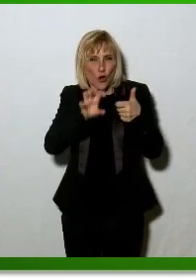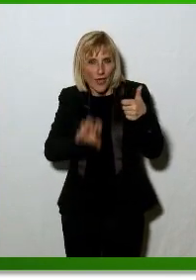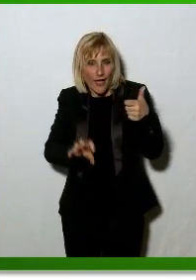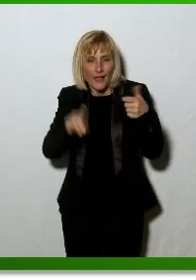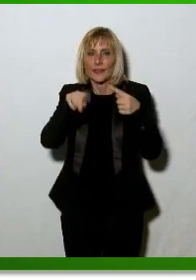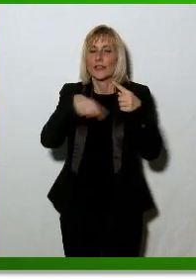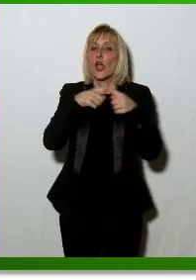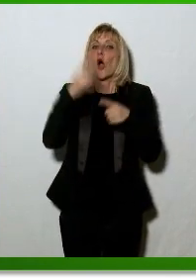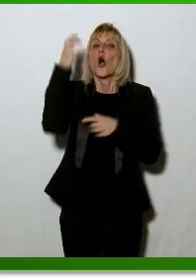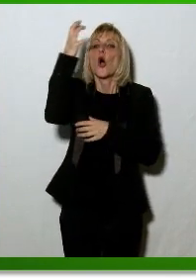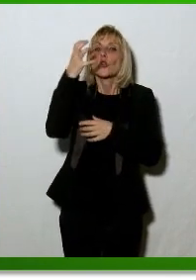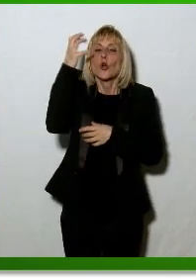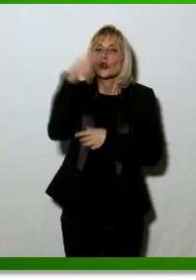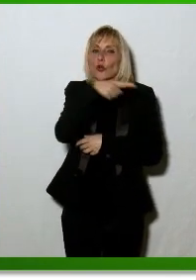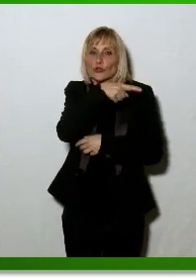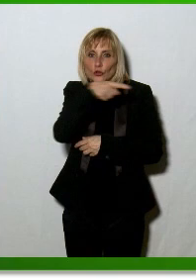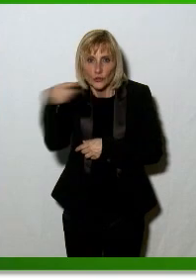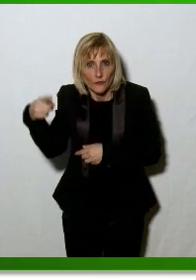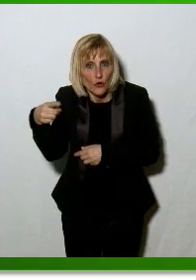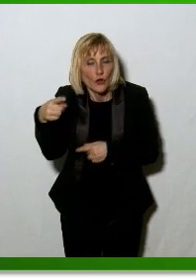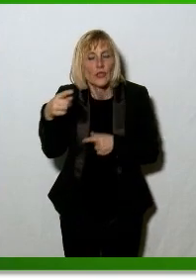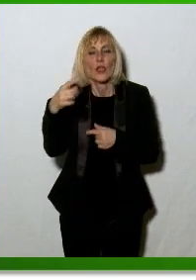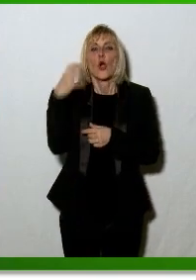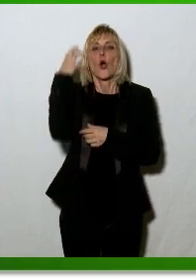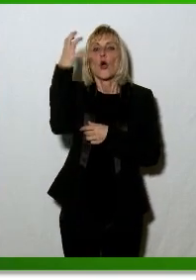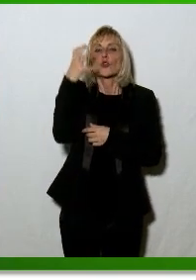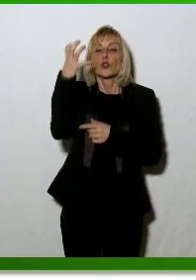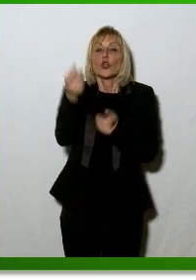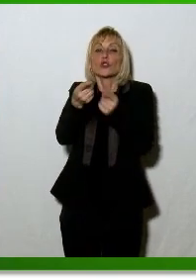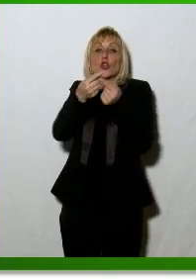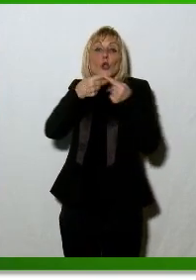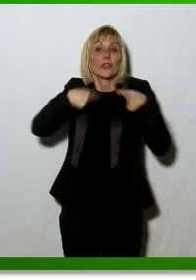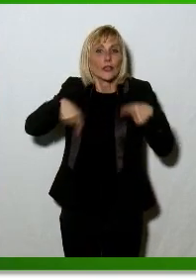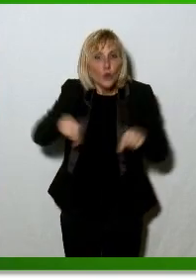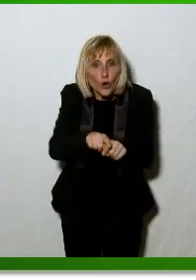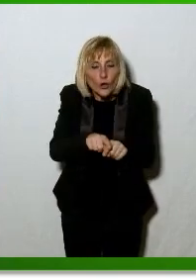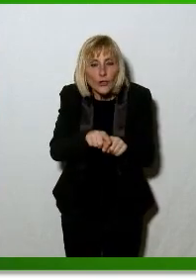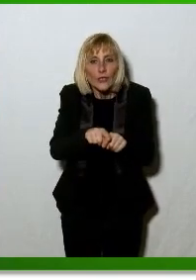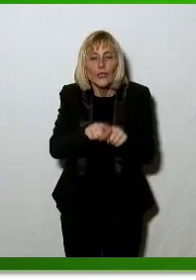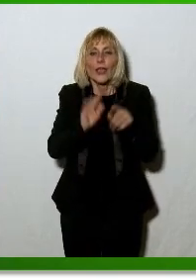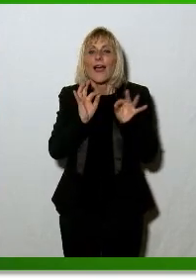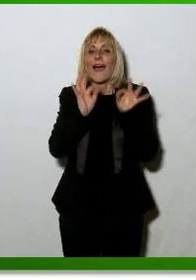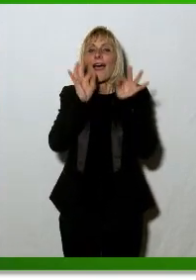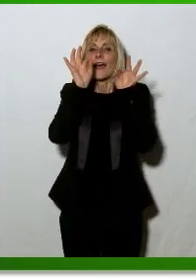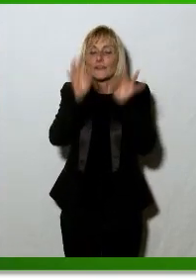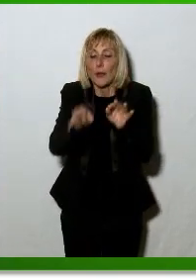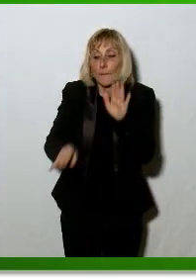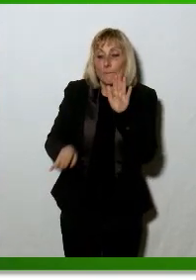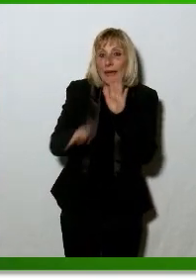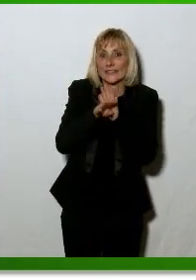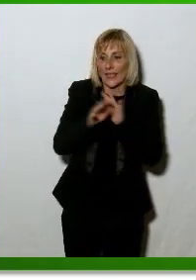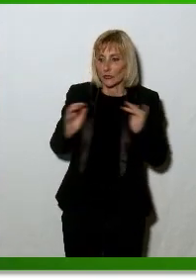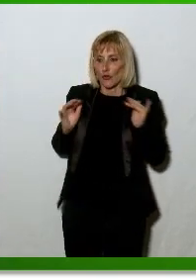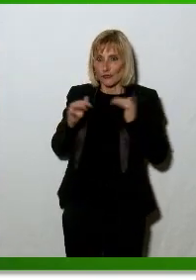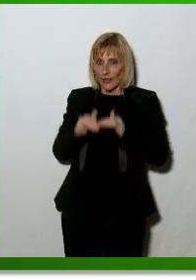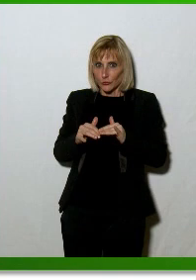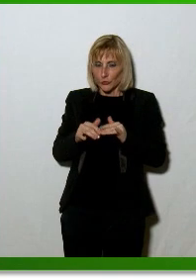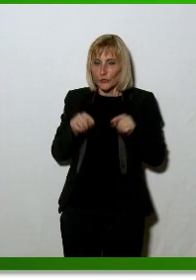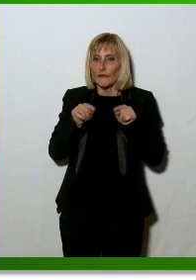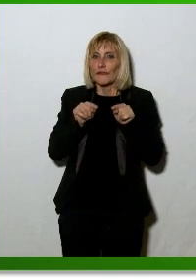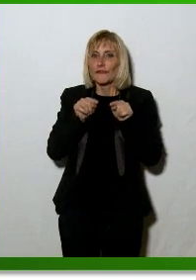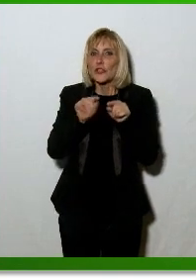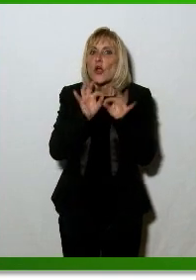orgoglioso di voi Sono orgoglioso di noi di dove siamo arrivati partendo da un raduno e arrivando fino a fare